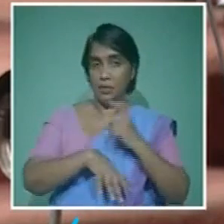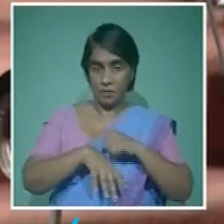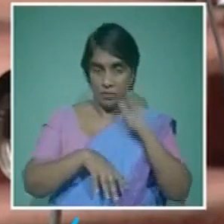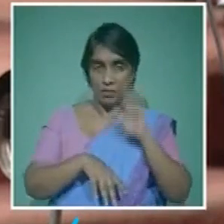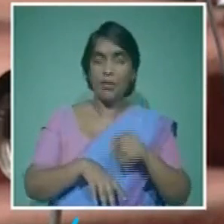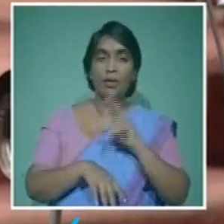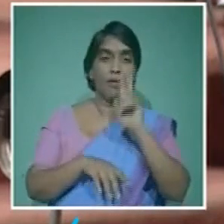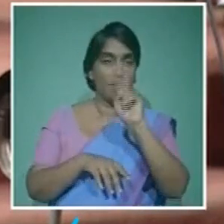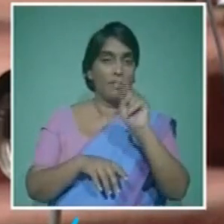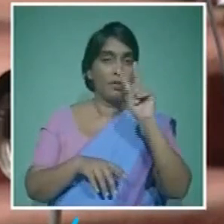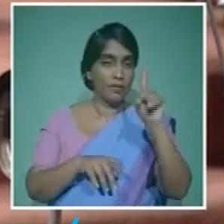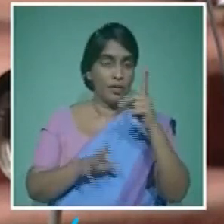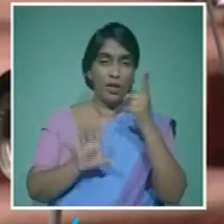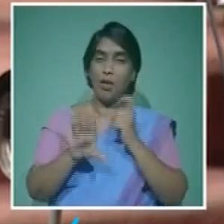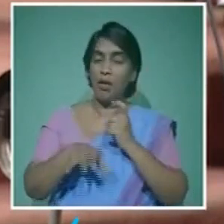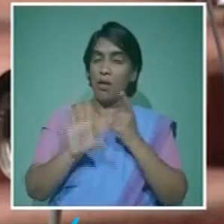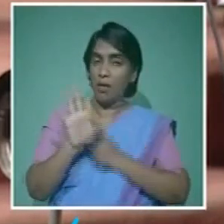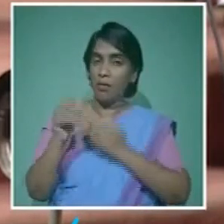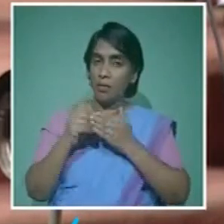2021